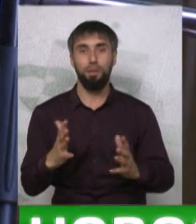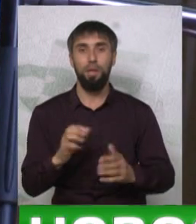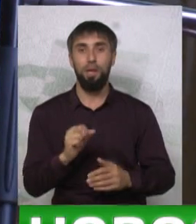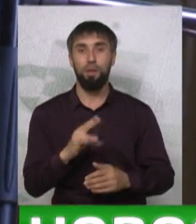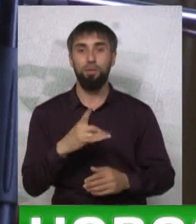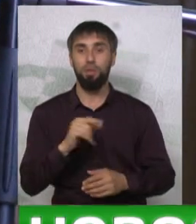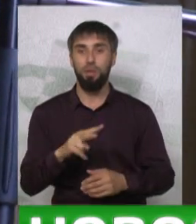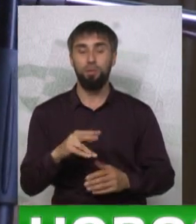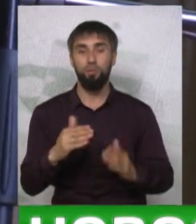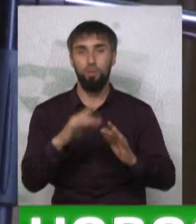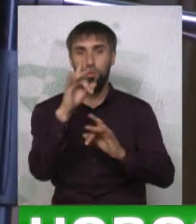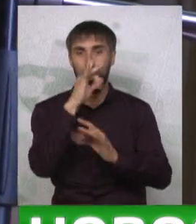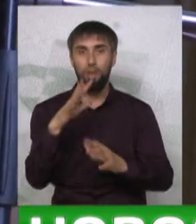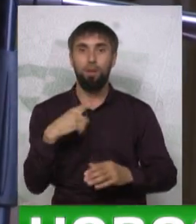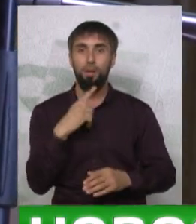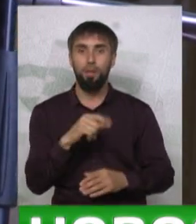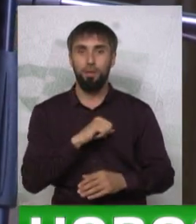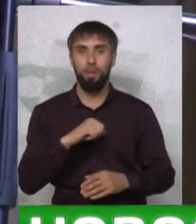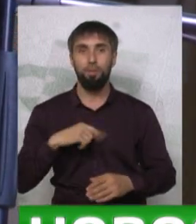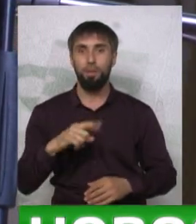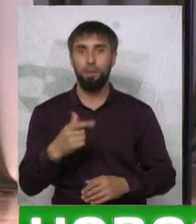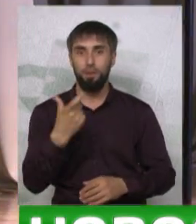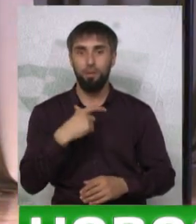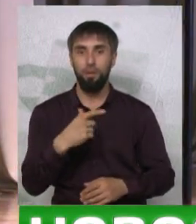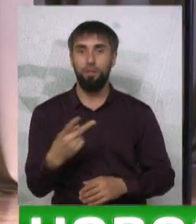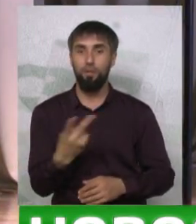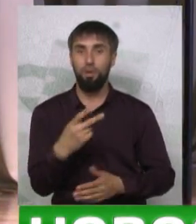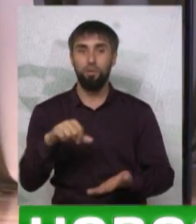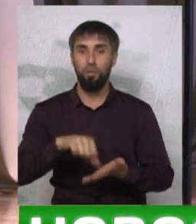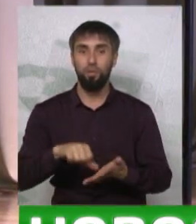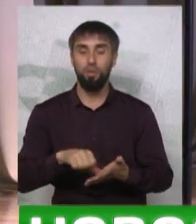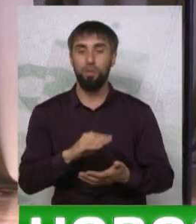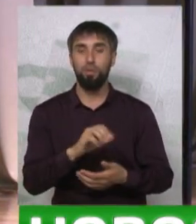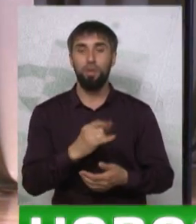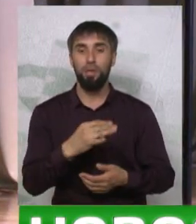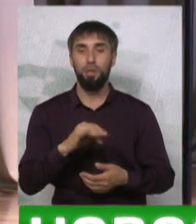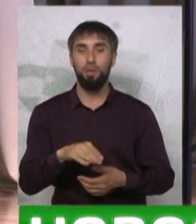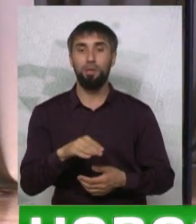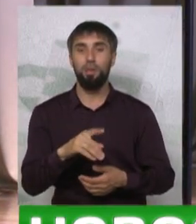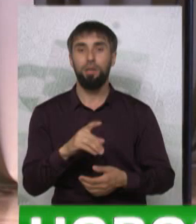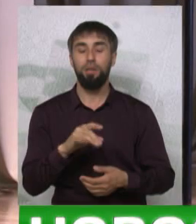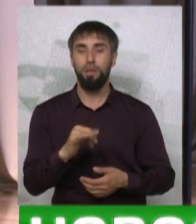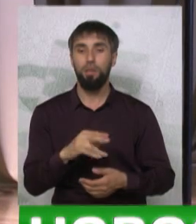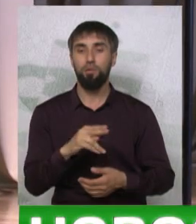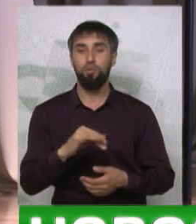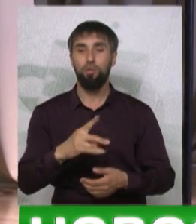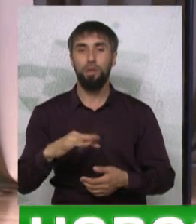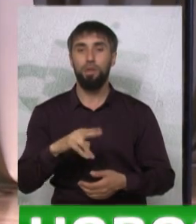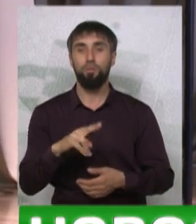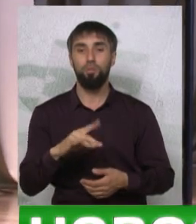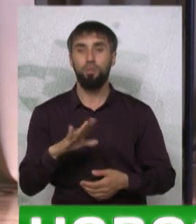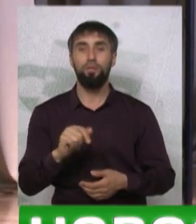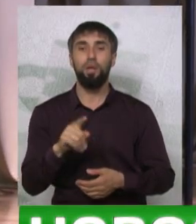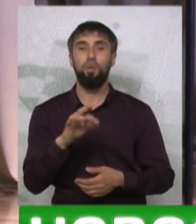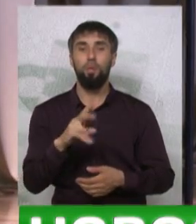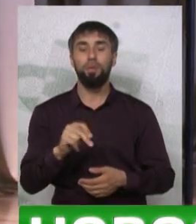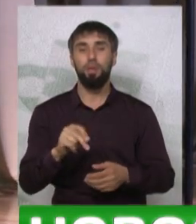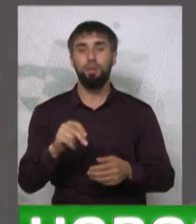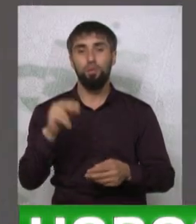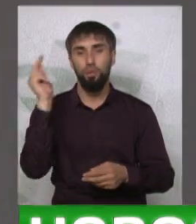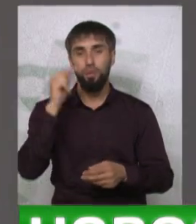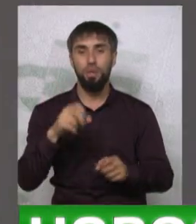актовом зале Дома культуры говорят сами за себя. Обе участницы, Жарайдат Хайбрахманова и Джулия Дудаева, воспитанницы